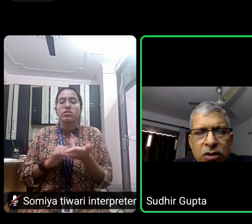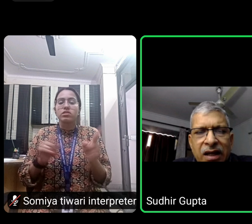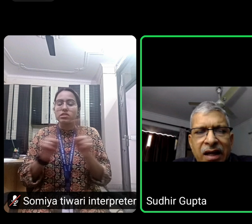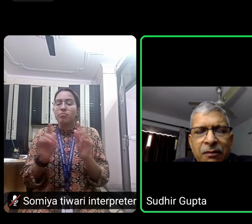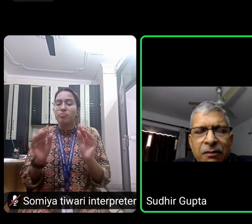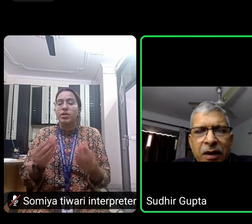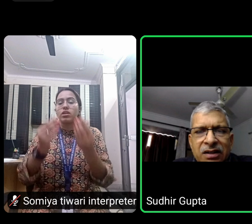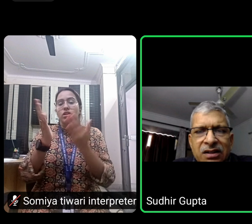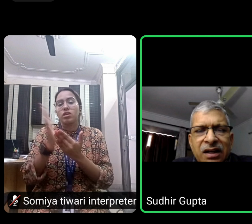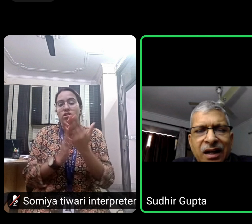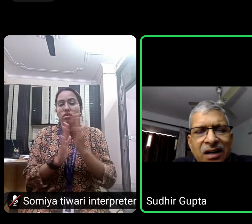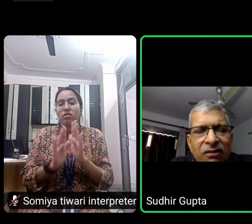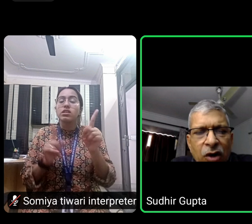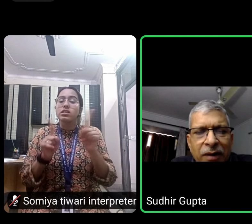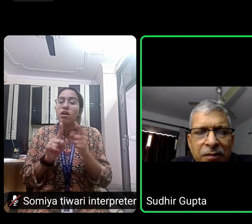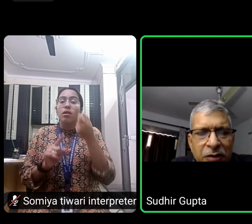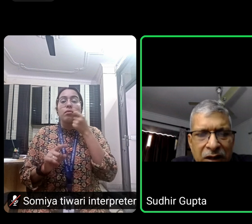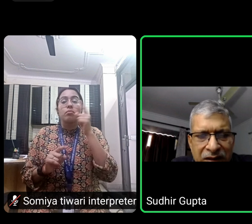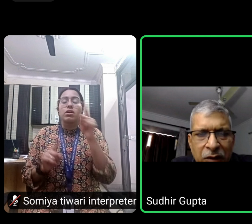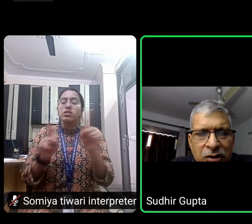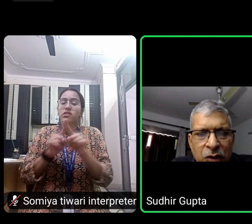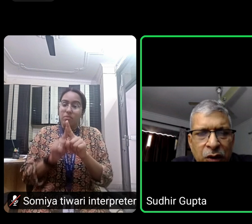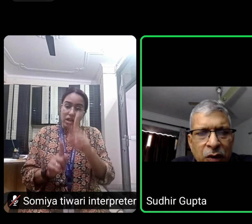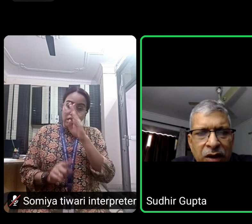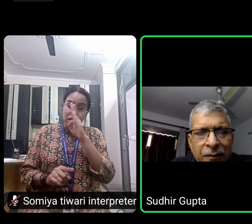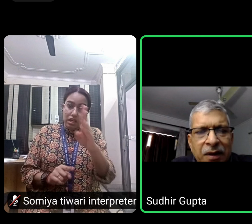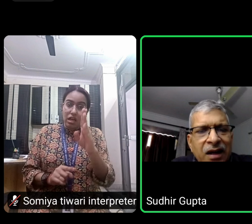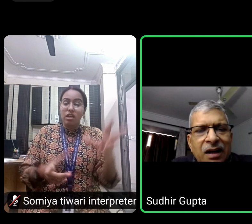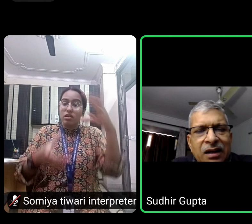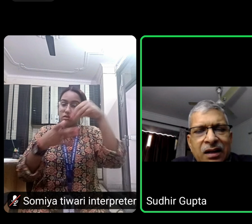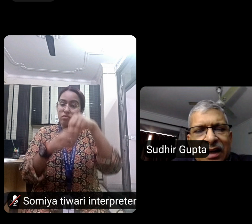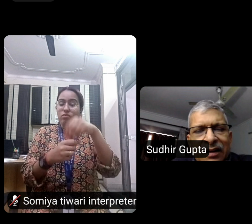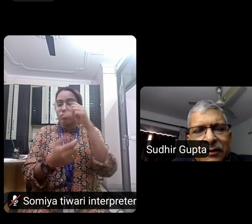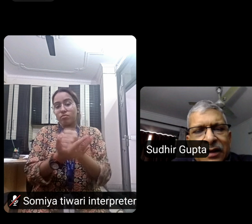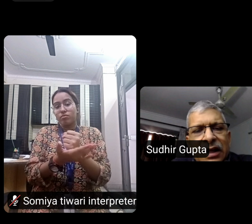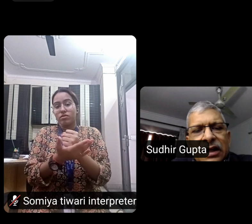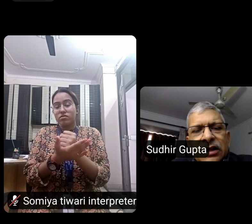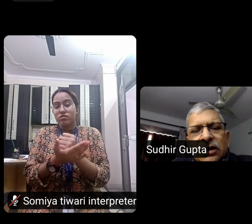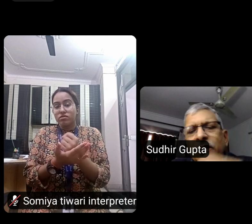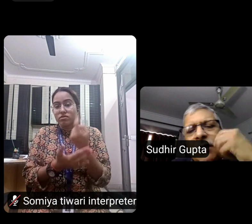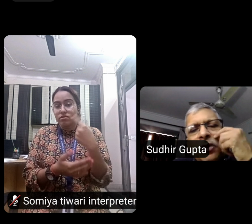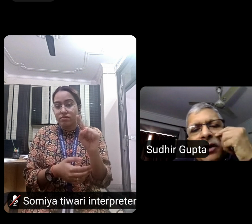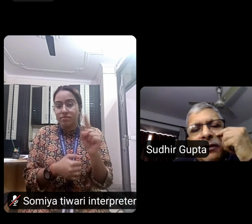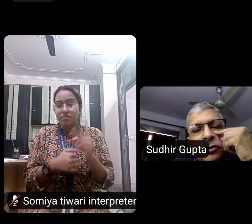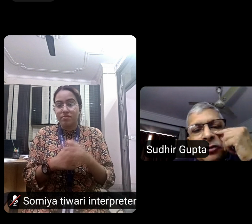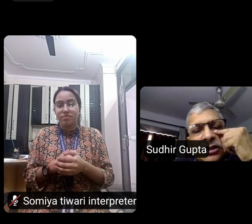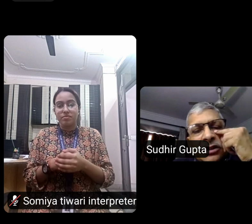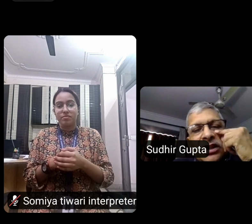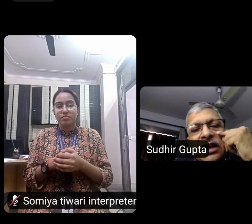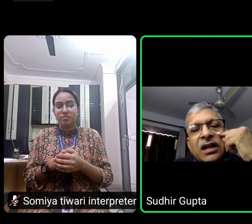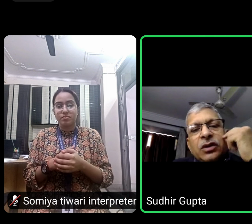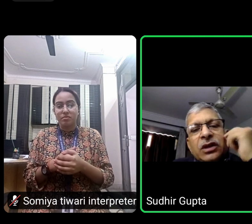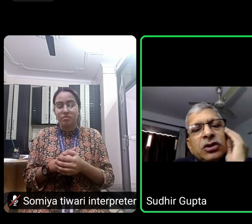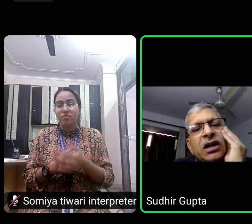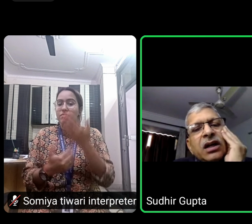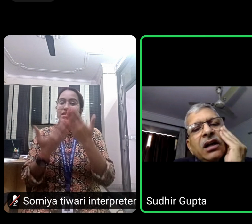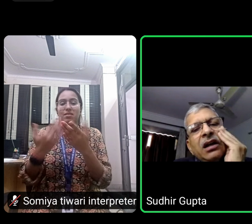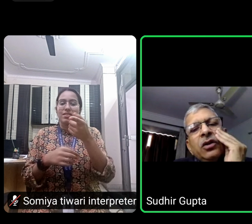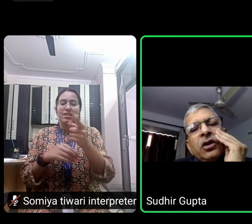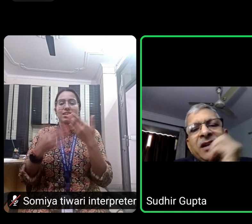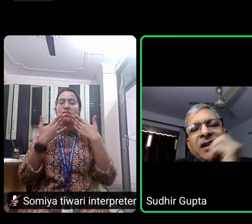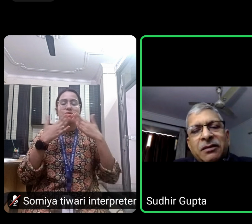और दूसरा ये है कि पेरेंट्स की डायरेक्ट इन्वॉल्वमेंट भी मुझे लगता है बहुत जरूरी होगी। जी आपका सर क्या बिल्कुल कहना है, मैं क्योंकि यहाँ आपने पे उनके पास सर तो बच्चा थोड़ी देर के लिए होता है,